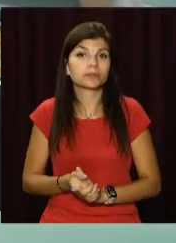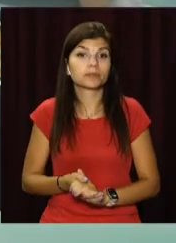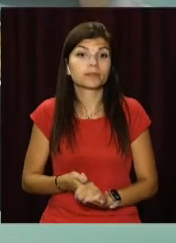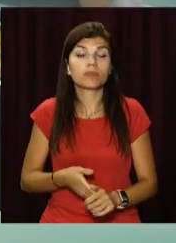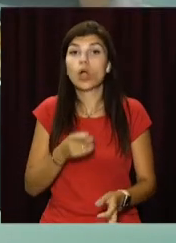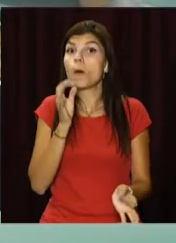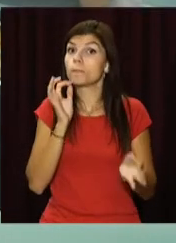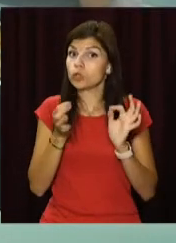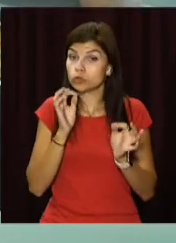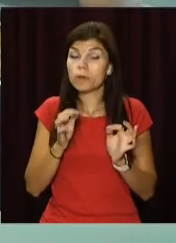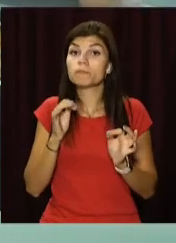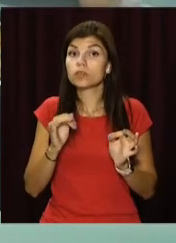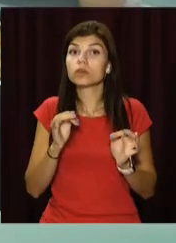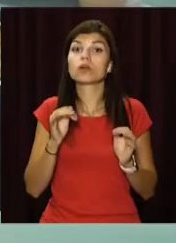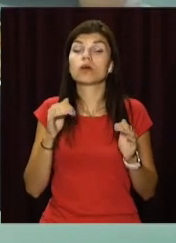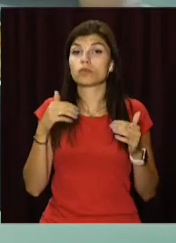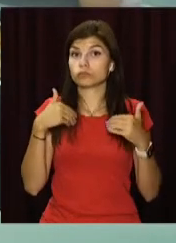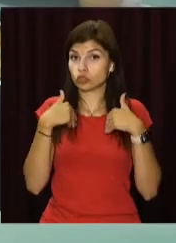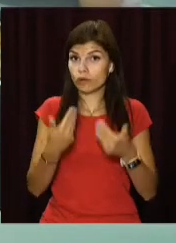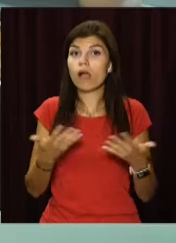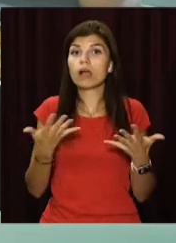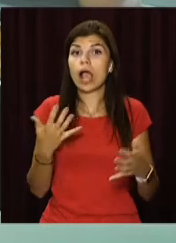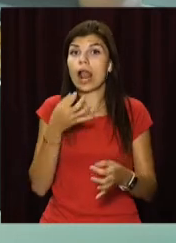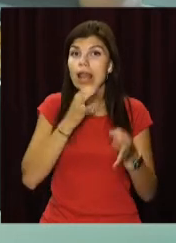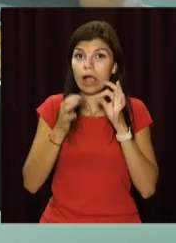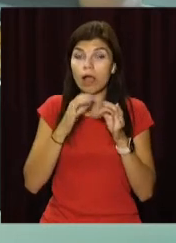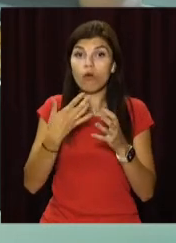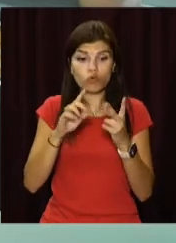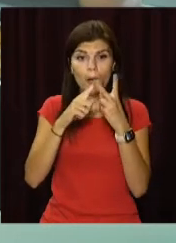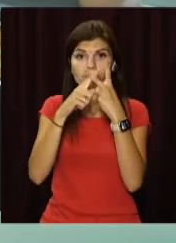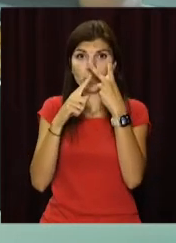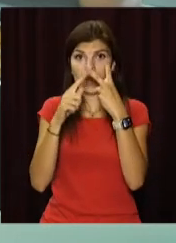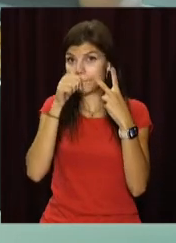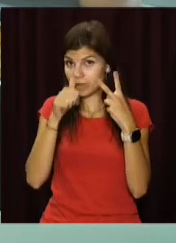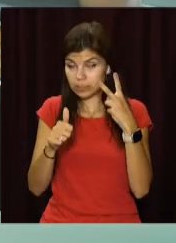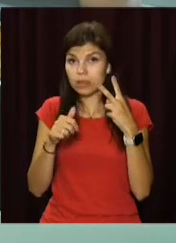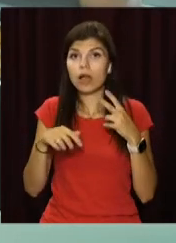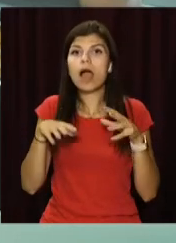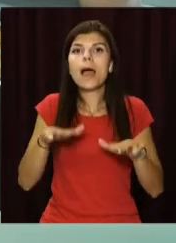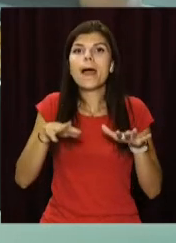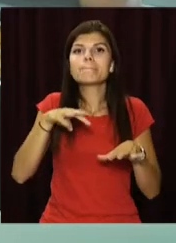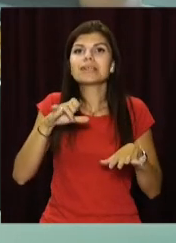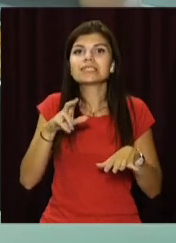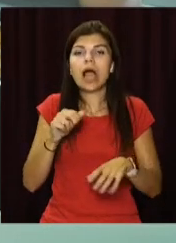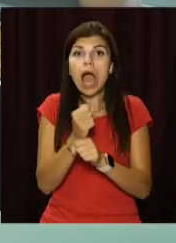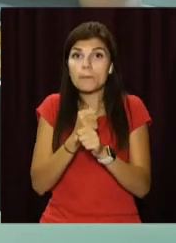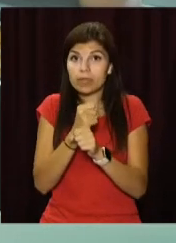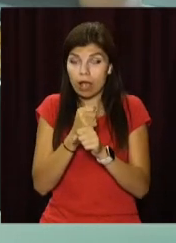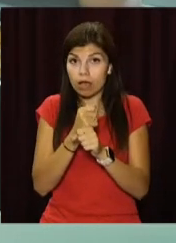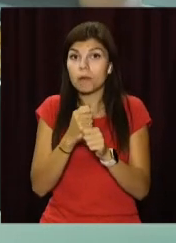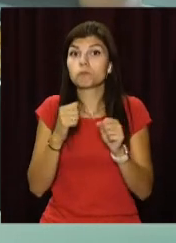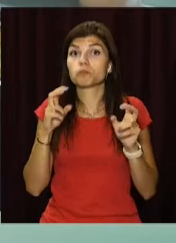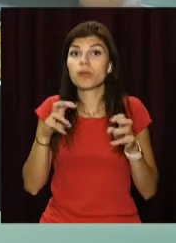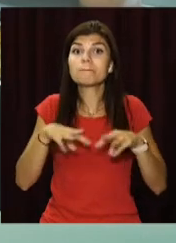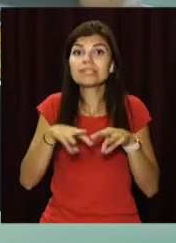Проконсультують і підберуть якісні ліки за оптимальною ціною. Вже півтора місяця працює комунальний заклад «Міська аптека». В управлінні охорони